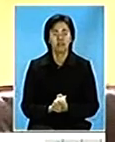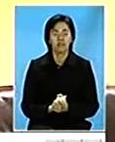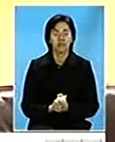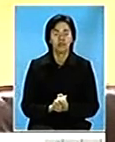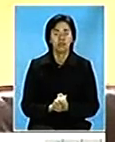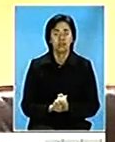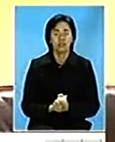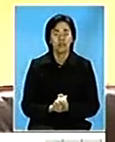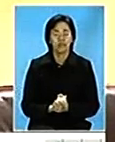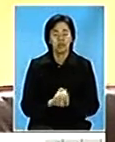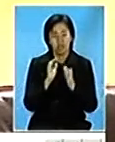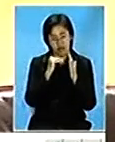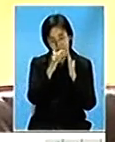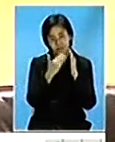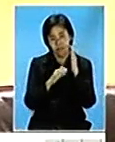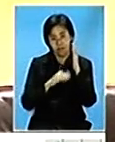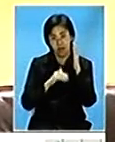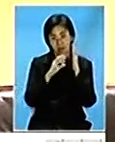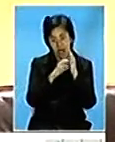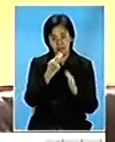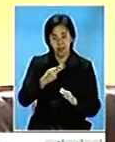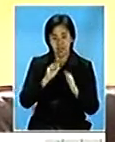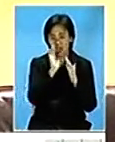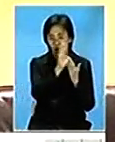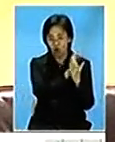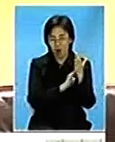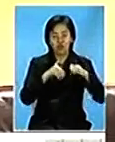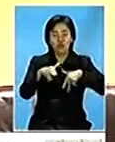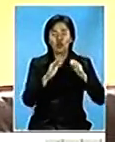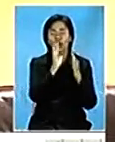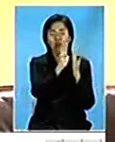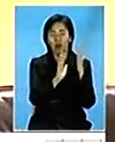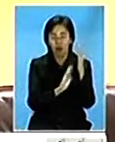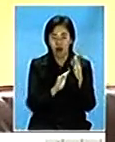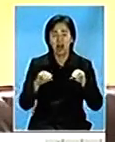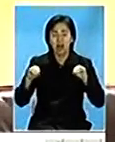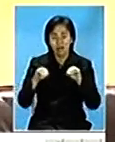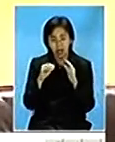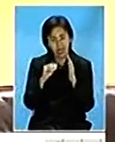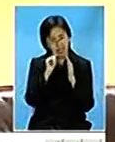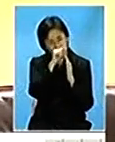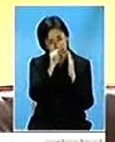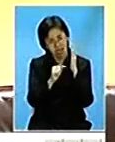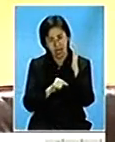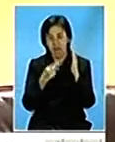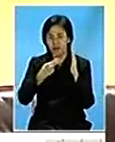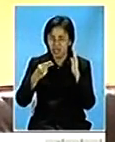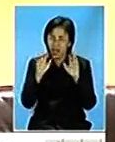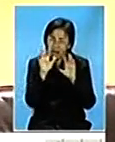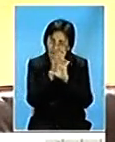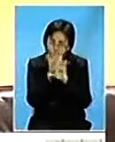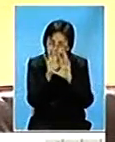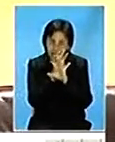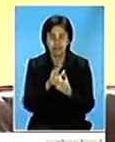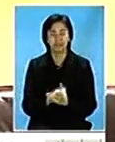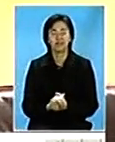หลายภูมิภาคนะครับก็จะมีภาษาท้องถิ่นและก็ภาษาเพื่อนบ้านที่คาบเกี่ยวกันแล้วก็เราที่จะ